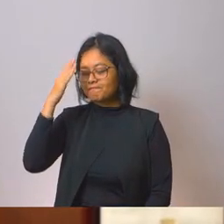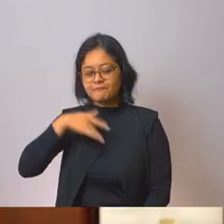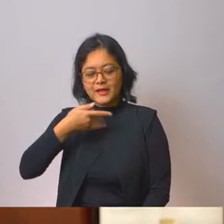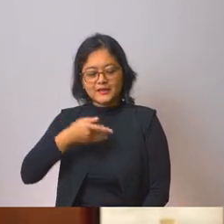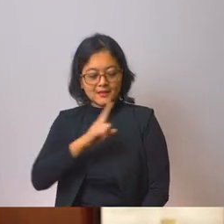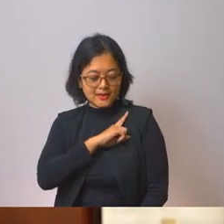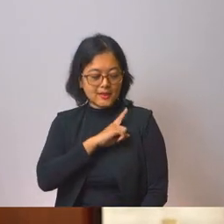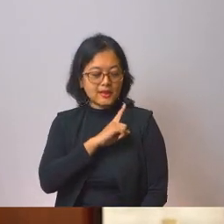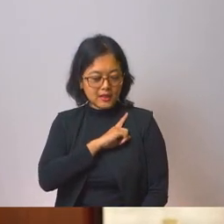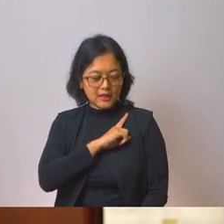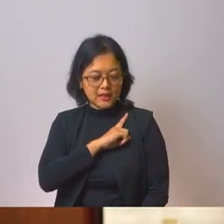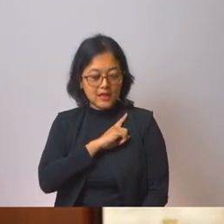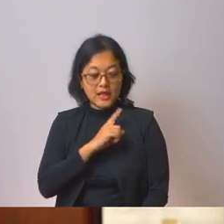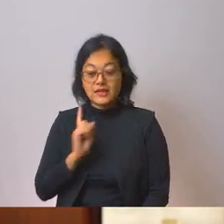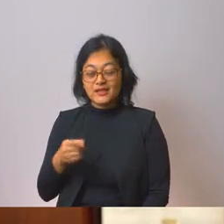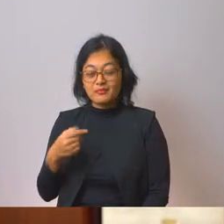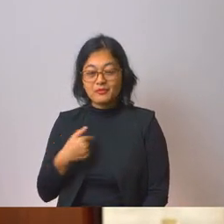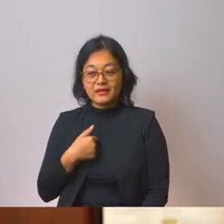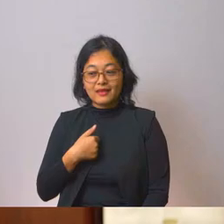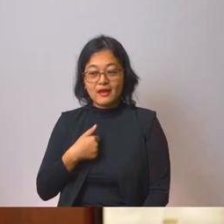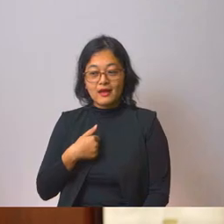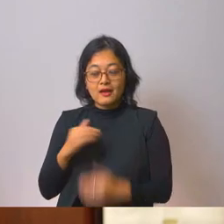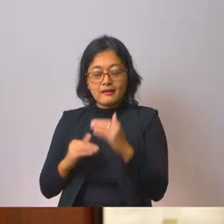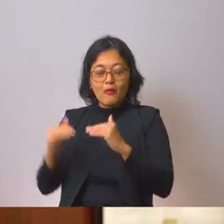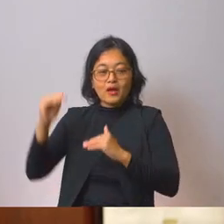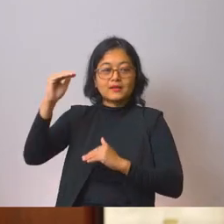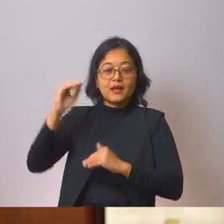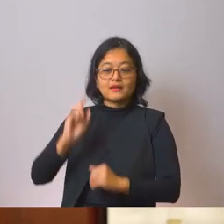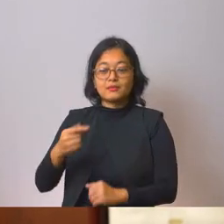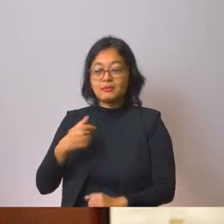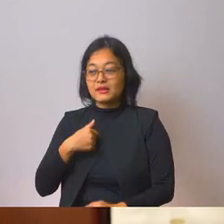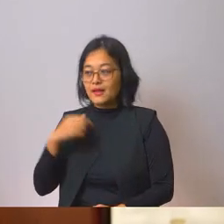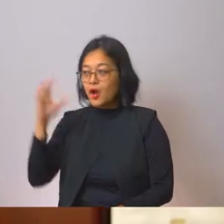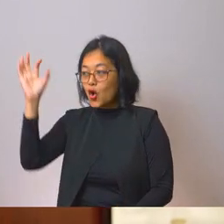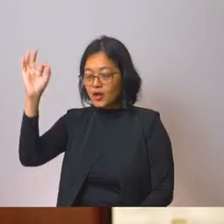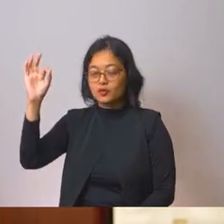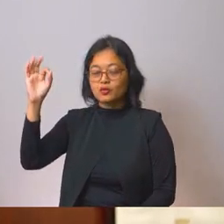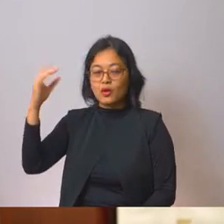ikut. Sebagai bentuk keadilan, sebagai bentuk